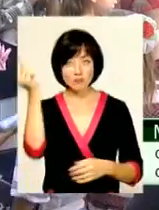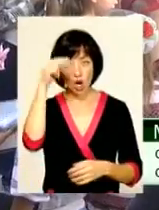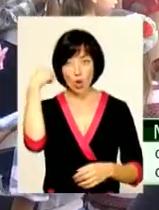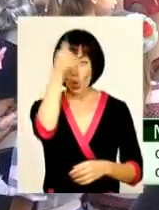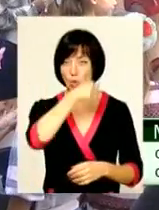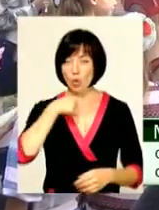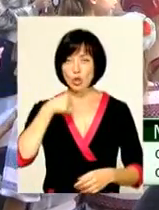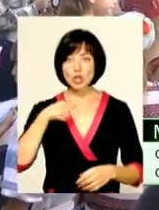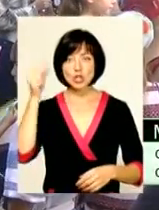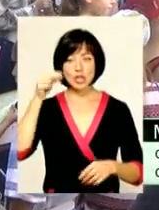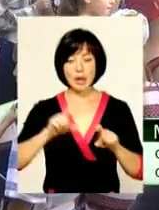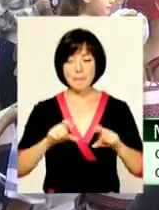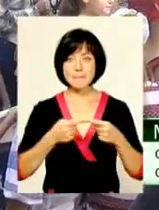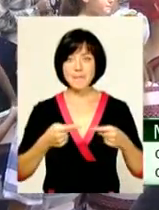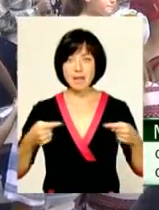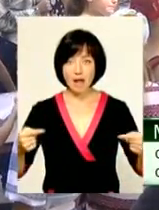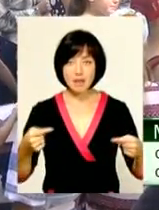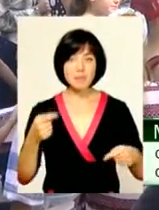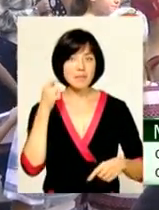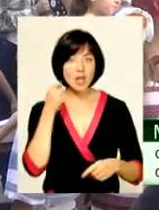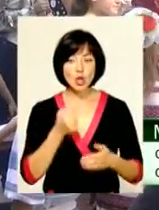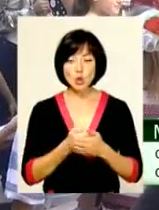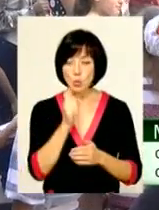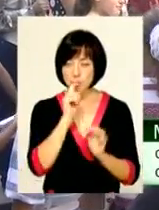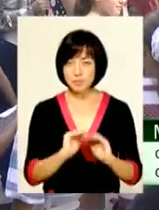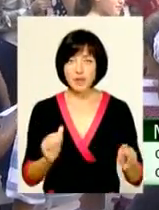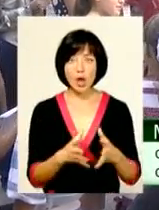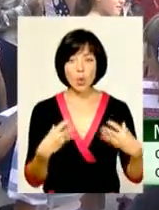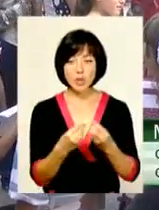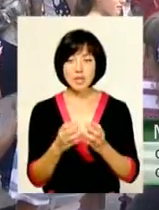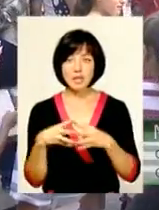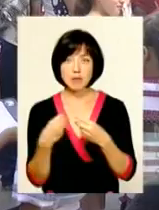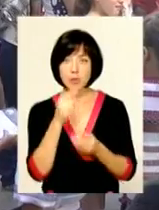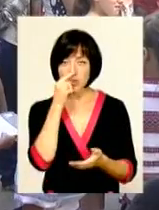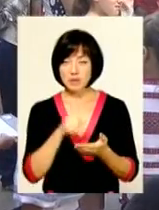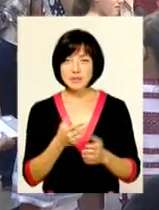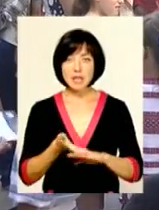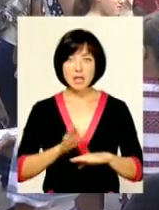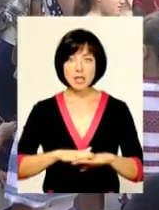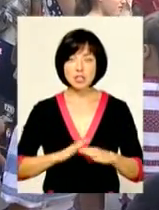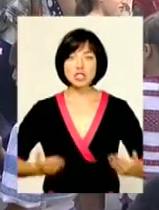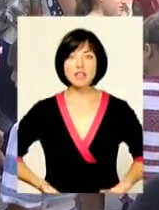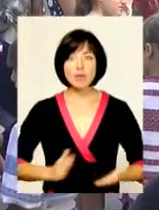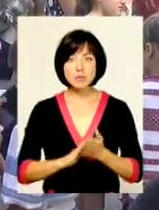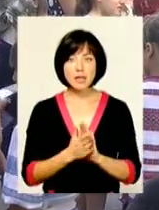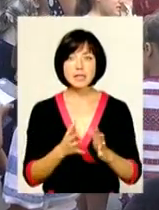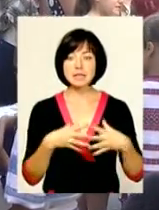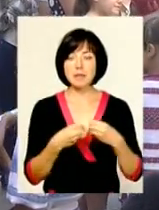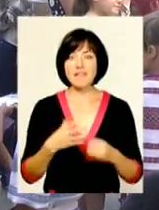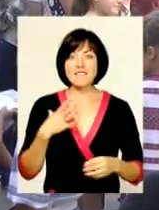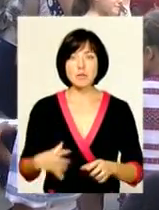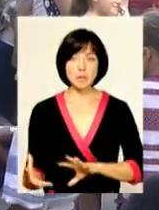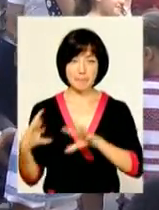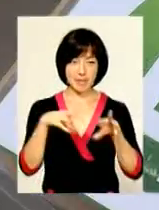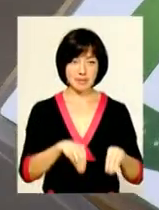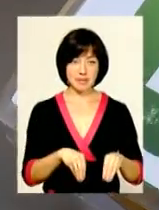року шкільним приладдям дітей шкільного віку та дошкільного для родин, які опинилися в складних життєвих обставинах, а також сімей вимушено